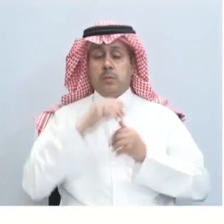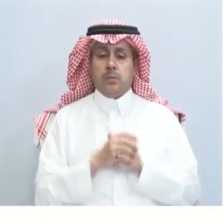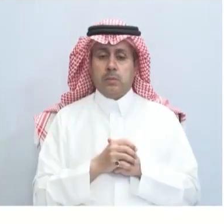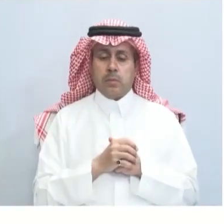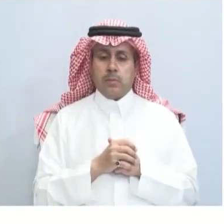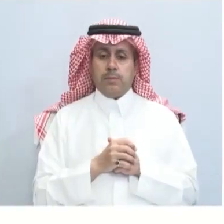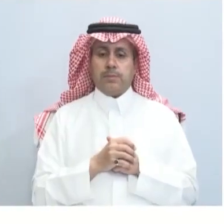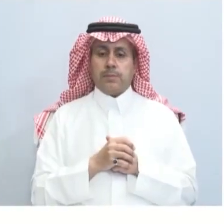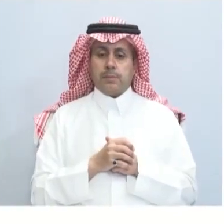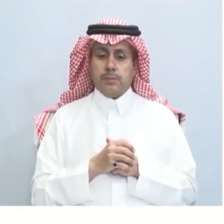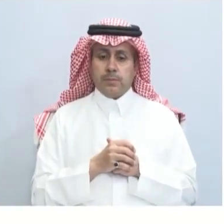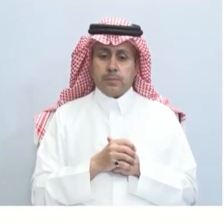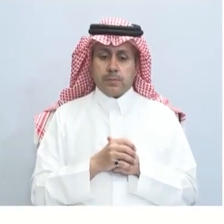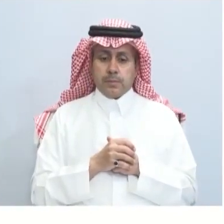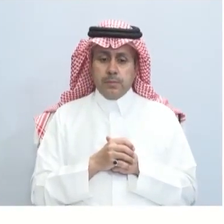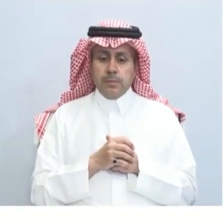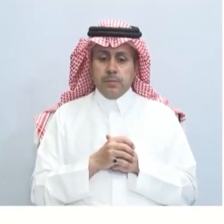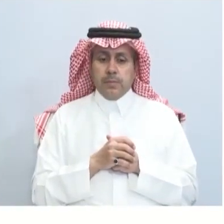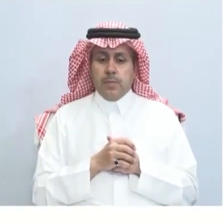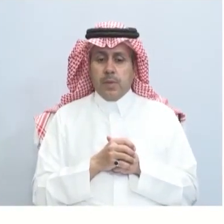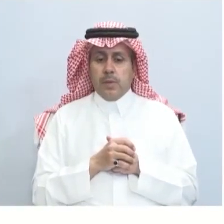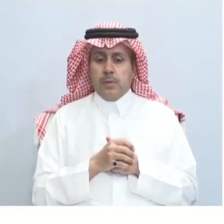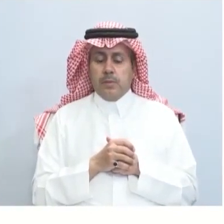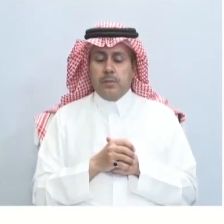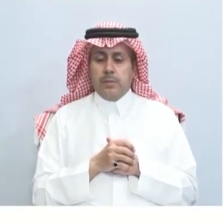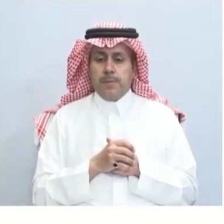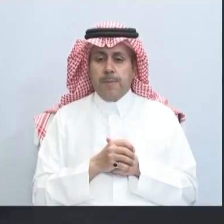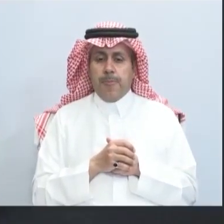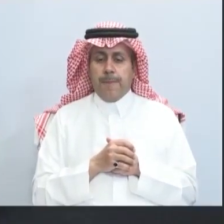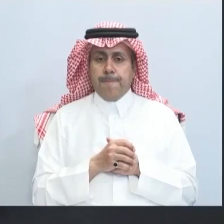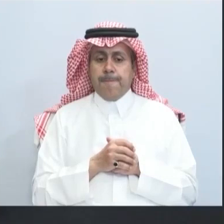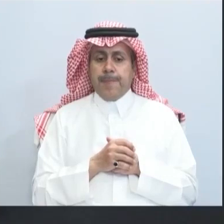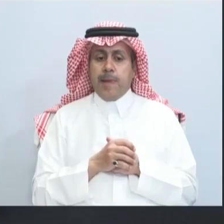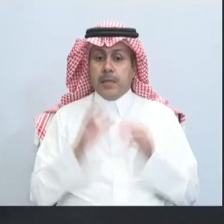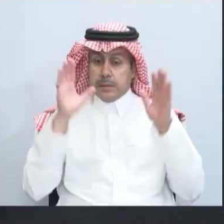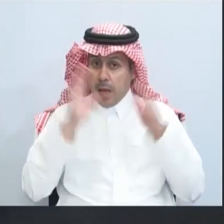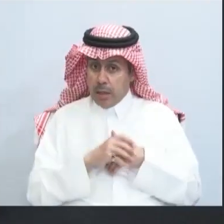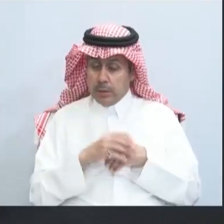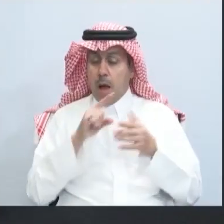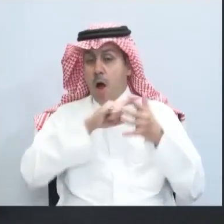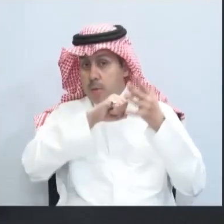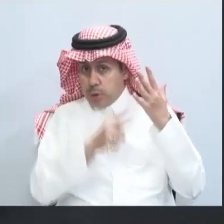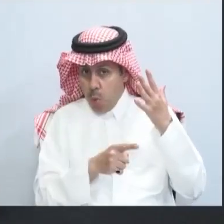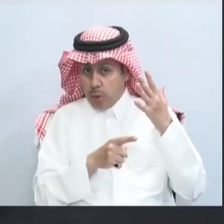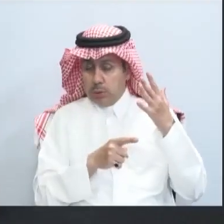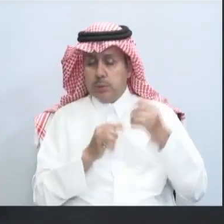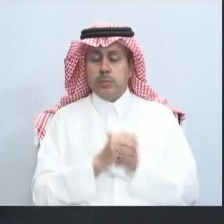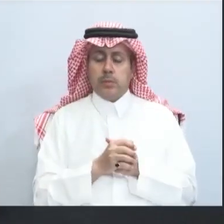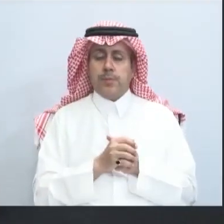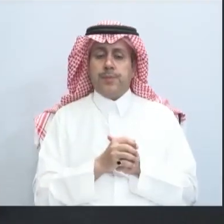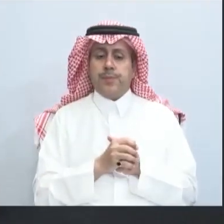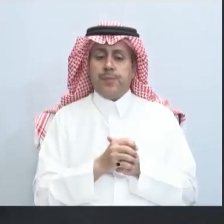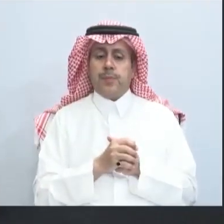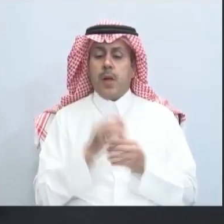تقولون على ذلكم متى سيكون شاربا للخمر صلاه تل وصلاه تل وصلاه يثقل عقله